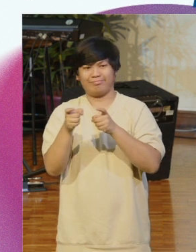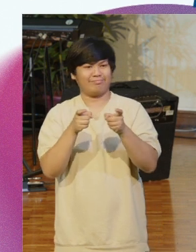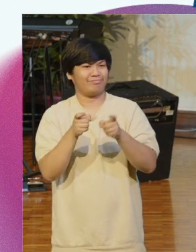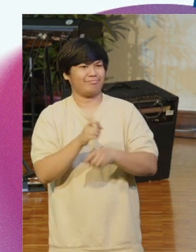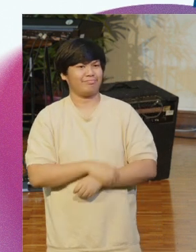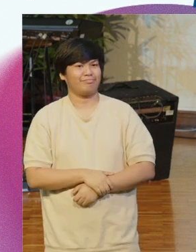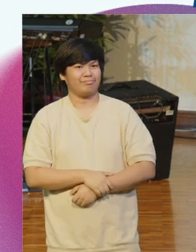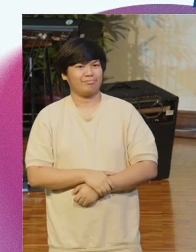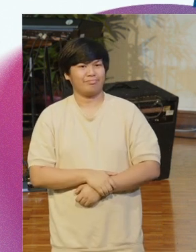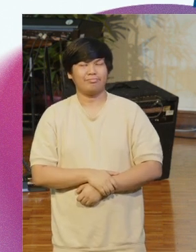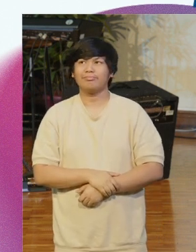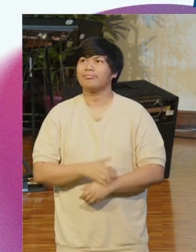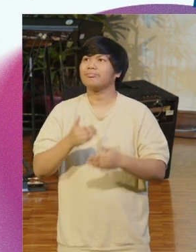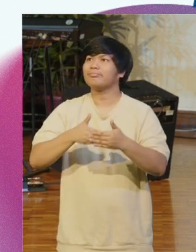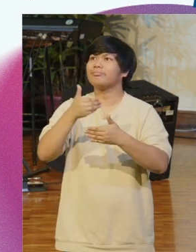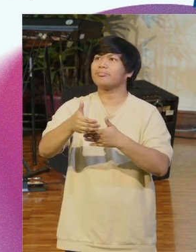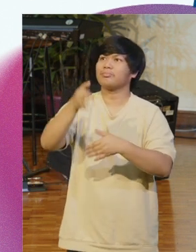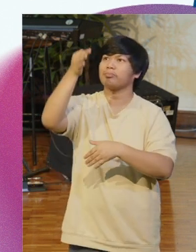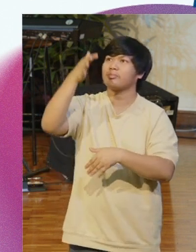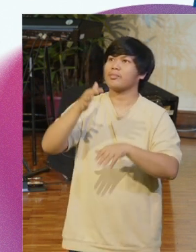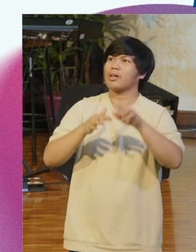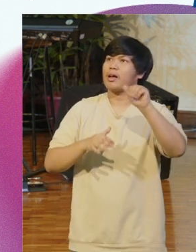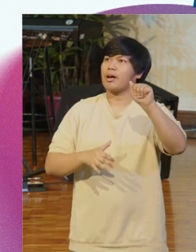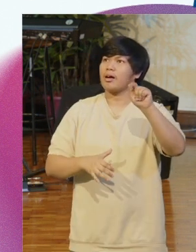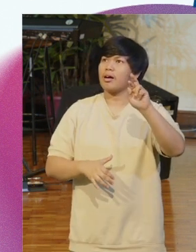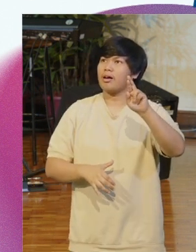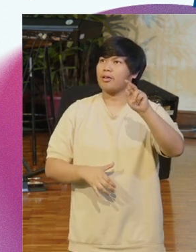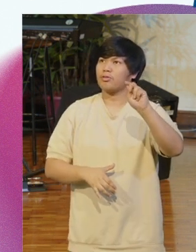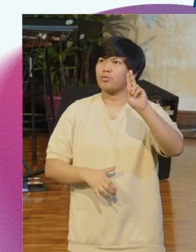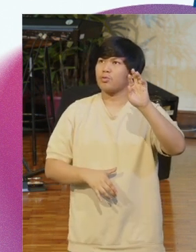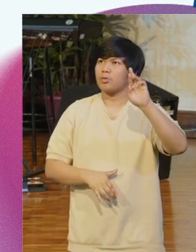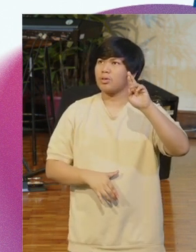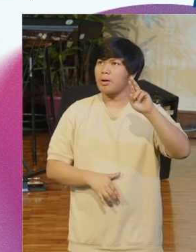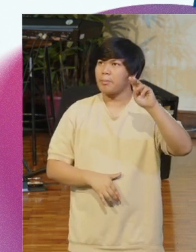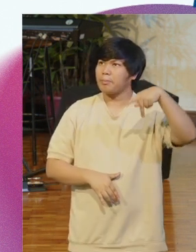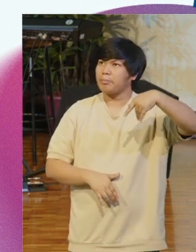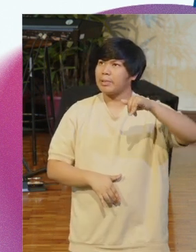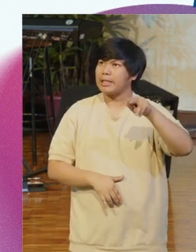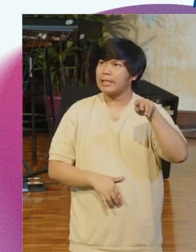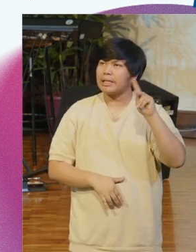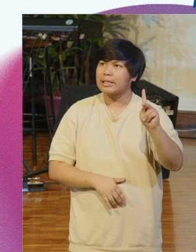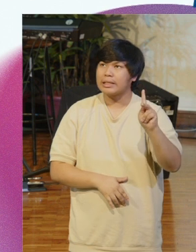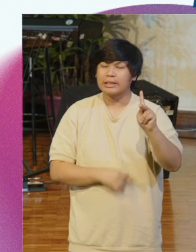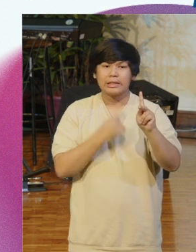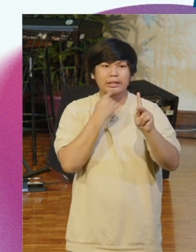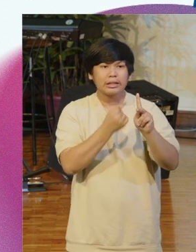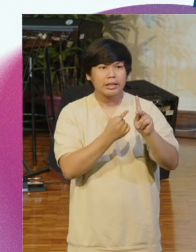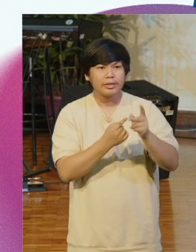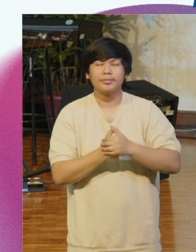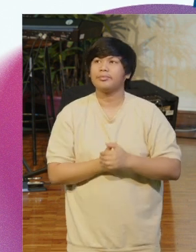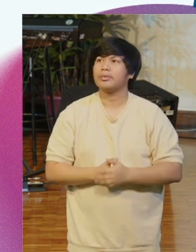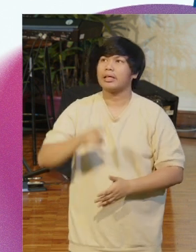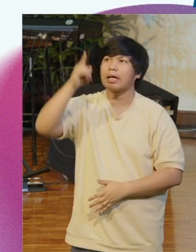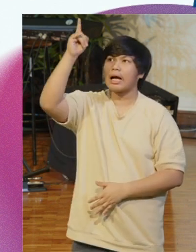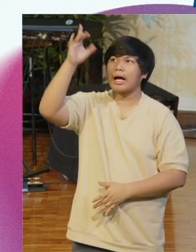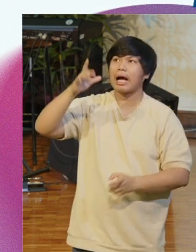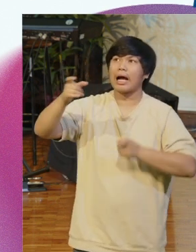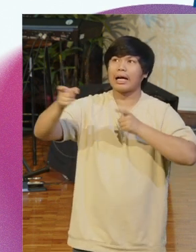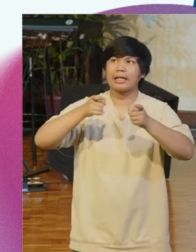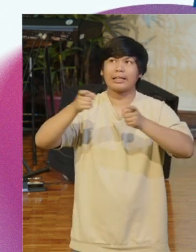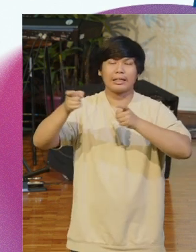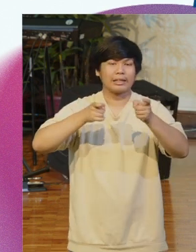Sabi naman ni Arthur Pink, isang komentarista na nung unang panahon, ang sabi niya, God's sovereignty is